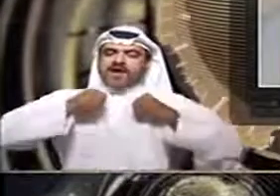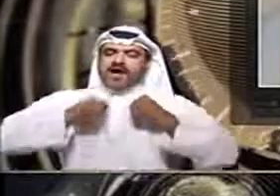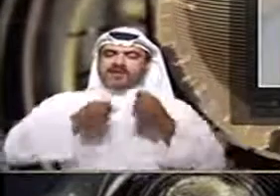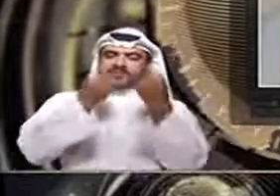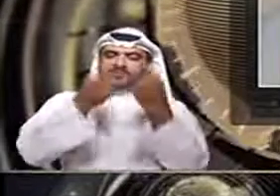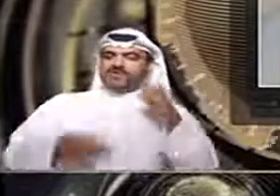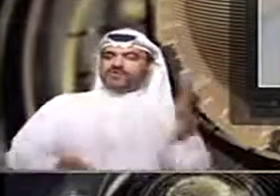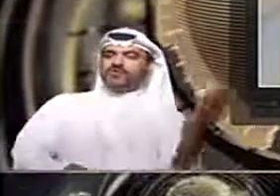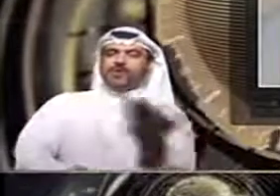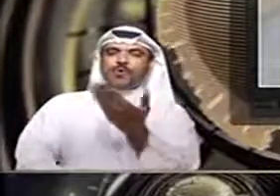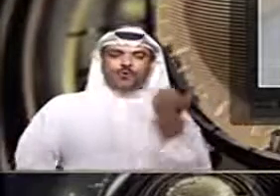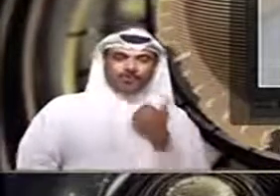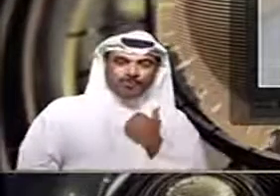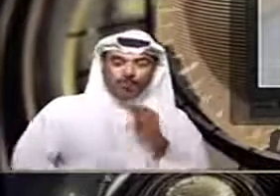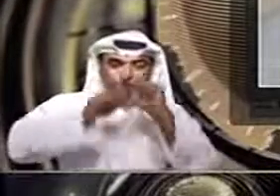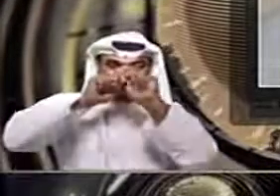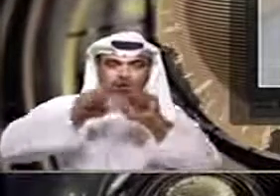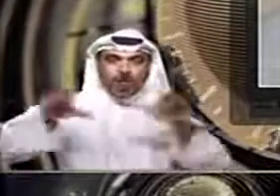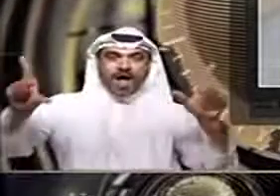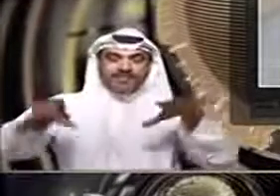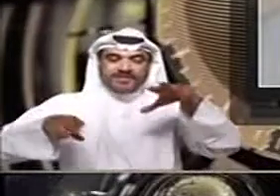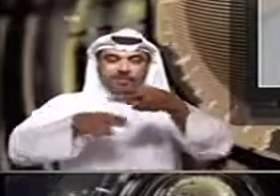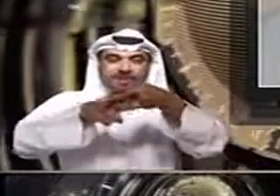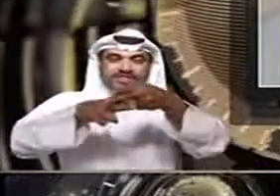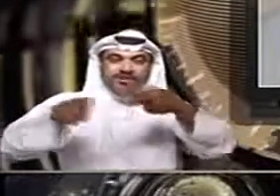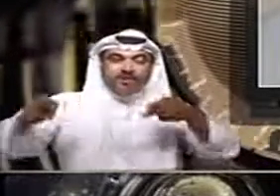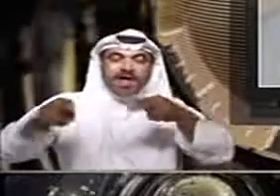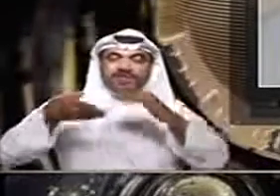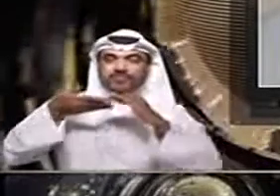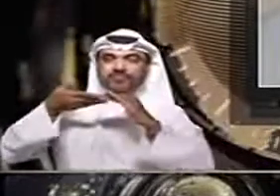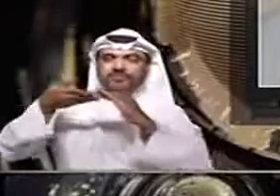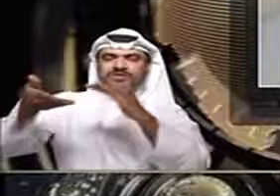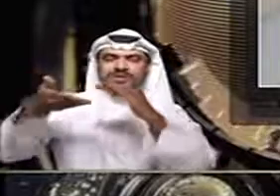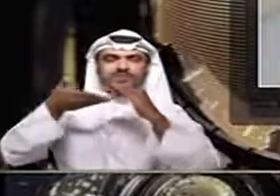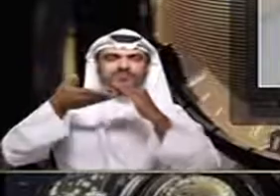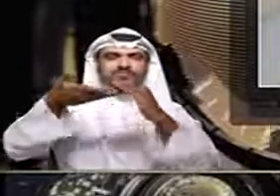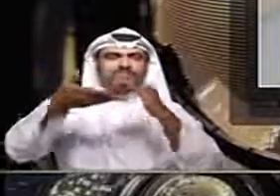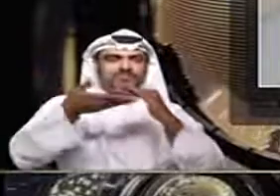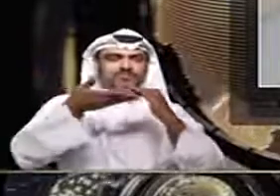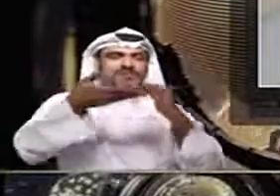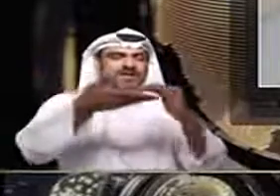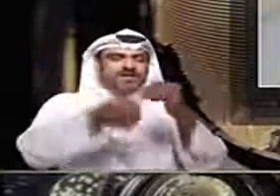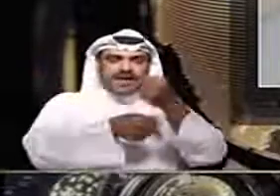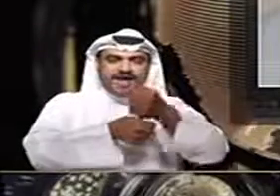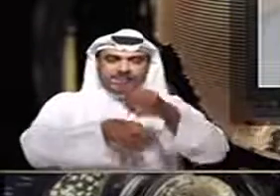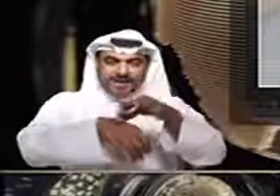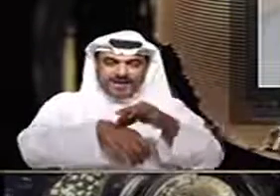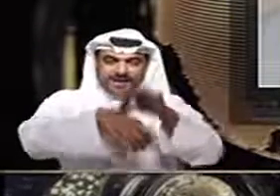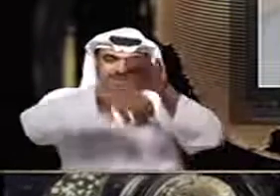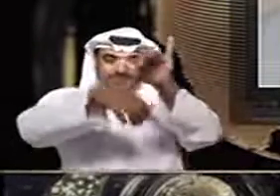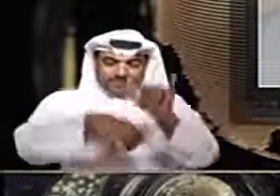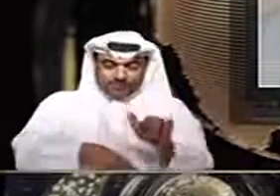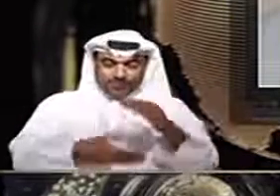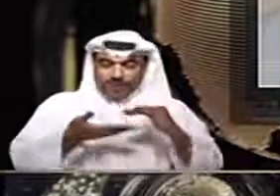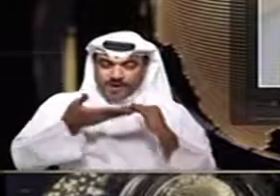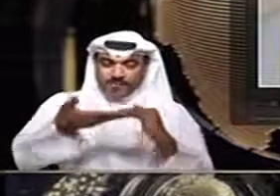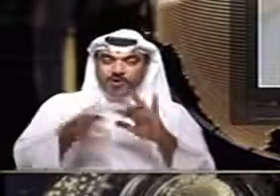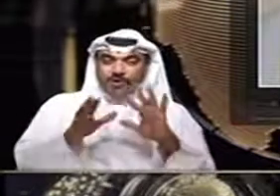الجميع إنما يبرهن على ما يحظى به الدور الريادي لوطننا العزيز في مجال العمل الإنساني، لا سيما